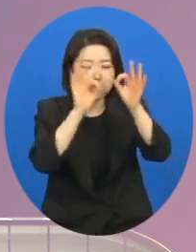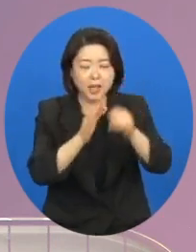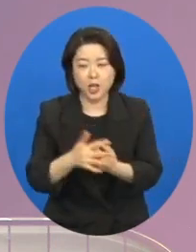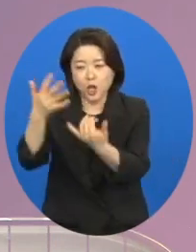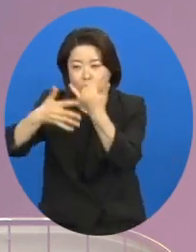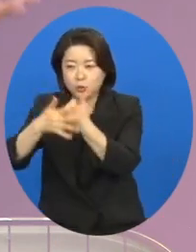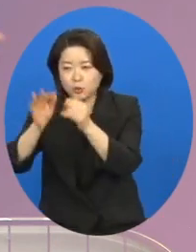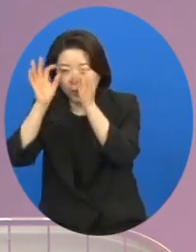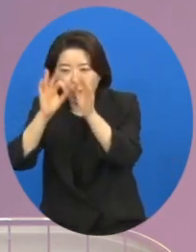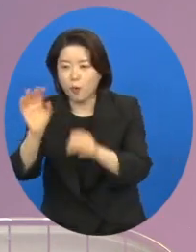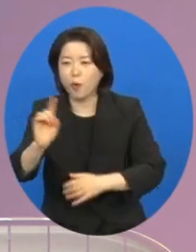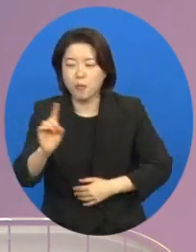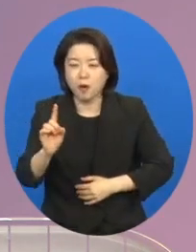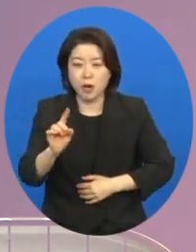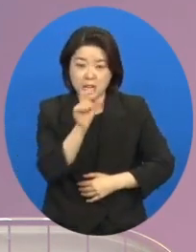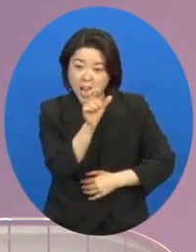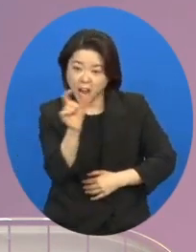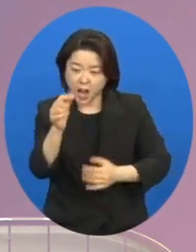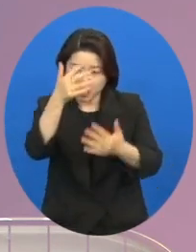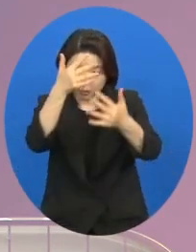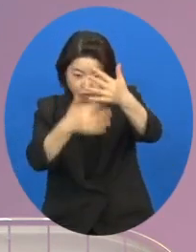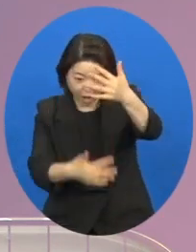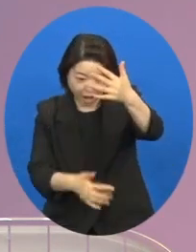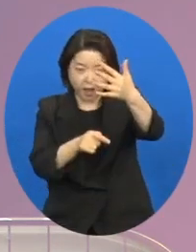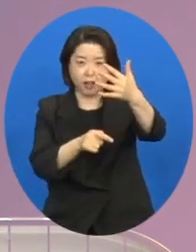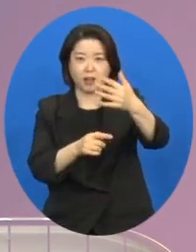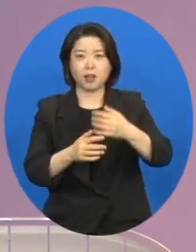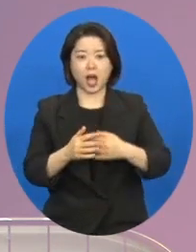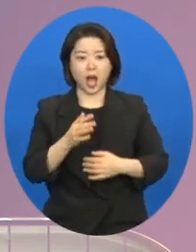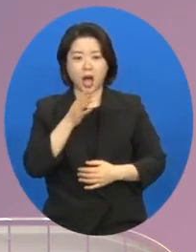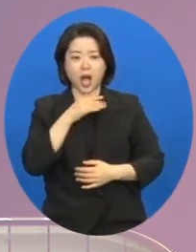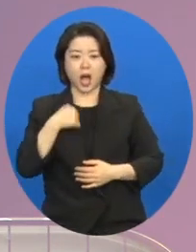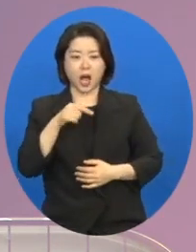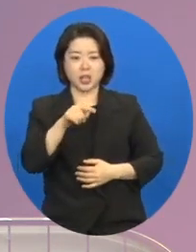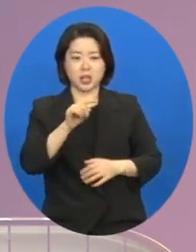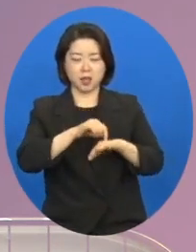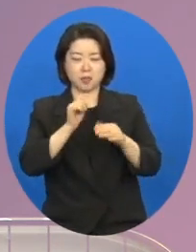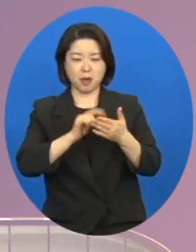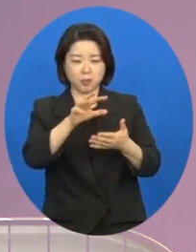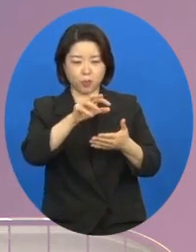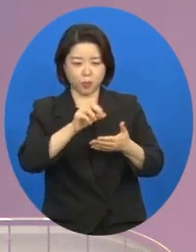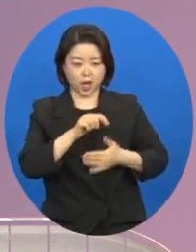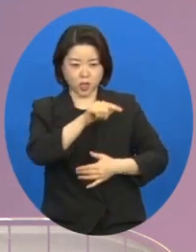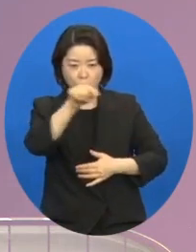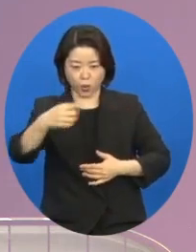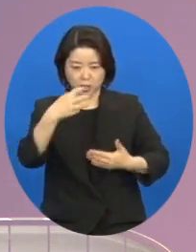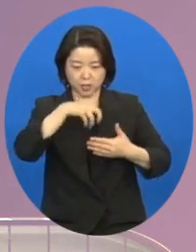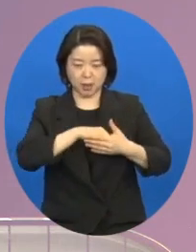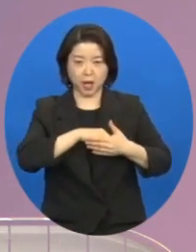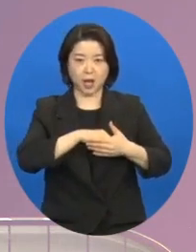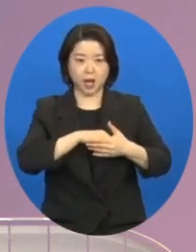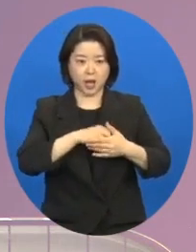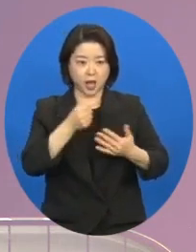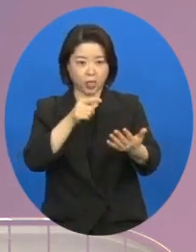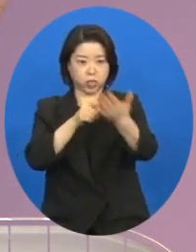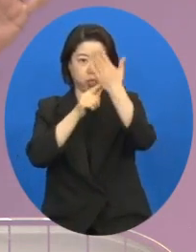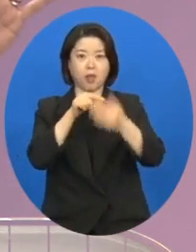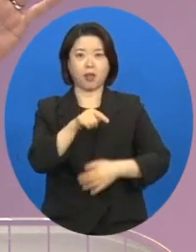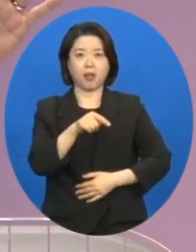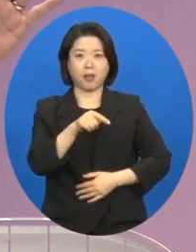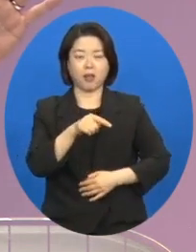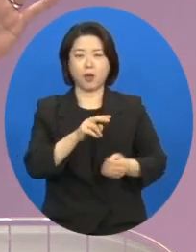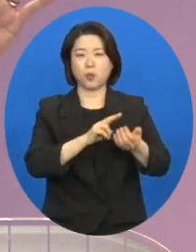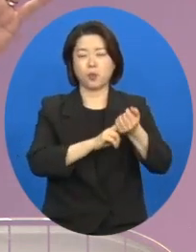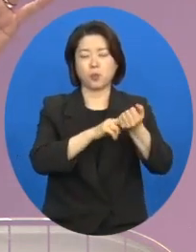것들, 알고리즘을 다 찾아서 여러분들의 마음에 무엇을 여러분 있는 것인지를 다 보여줘요. 이제는 시각적으로 다 나타내줍니다. 숨길